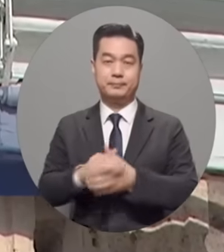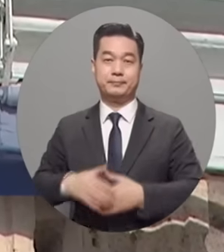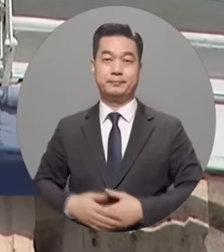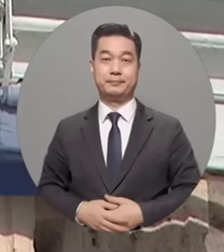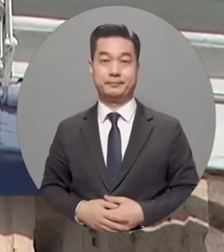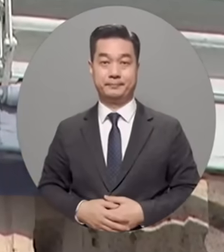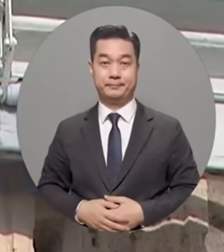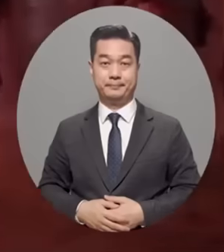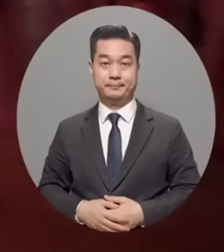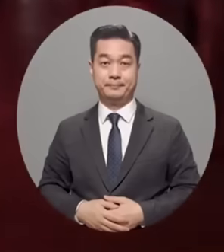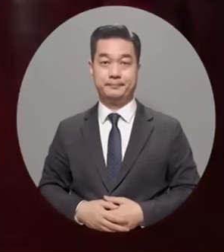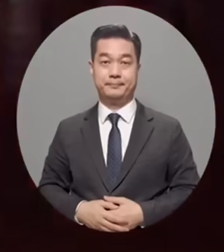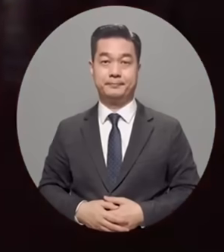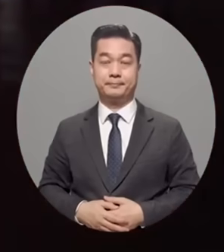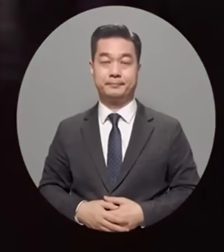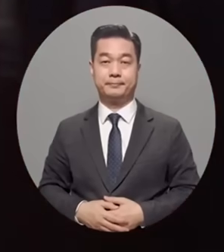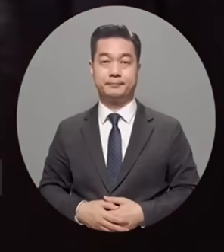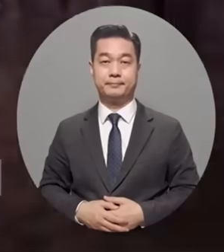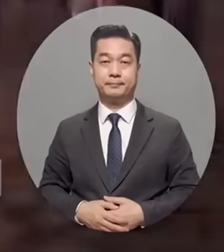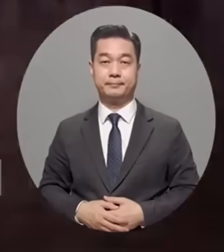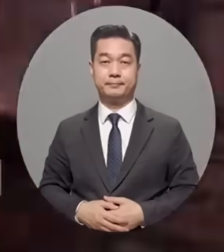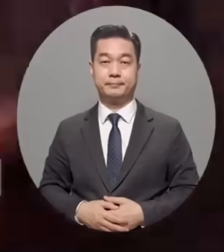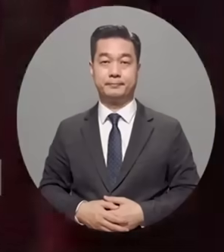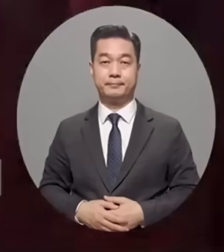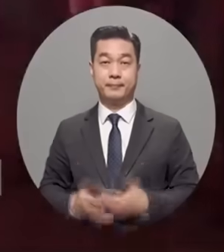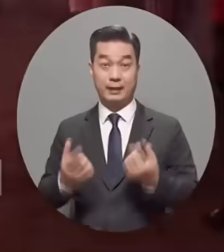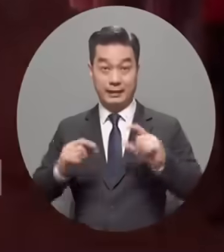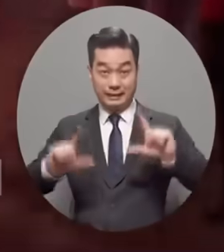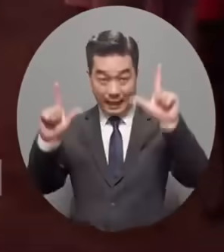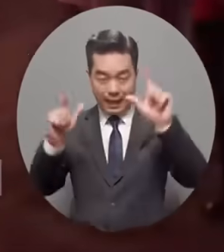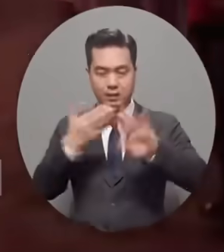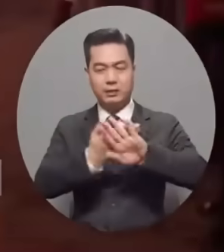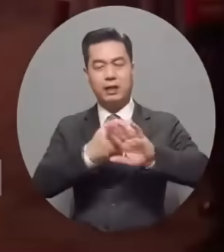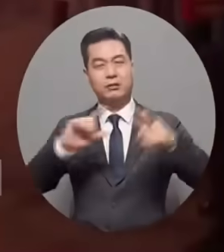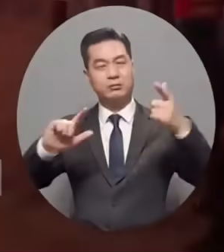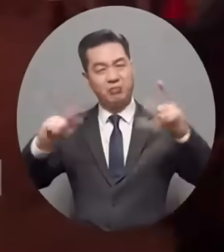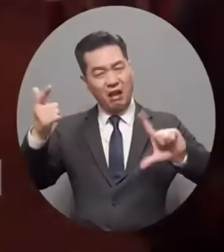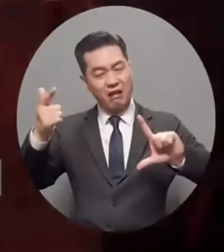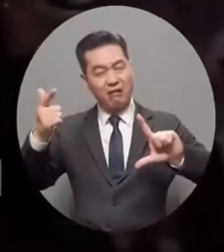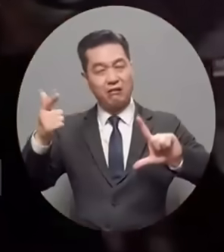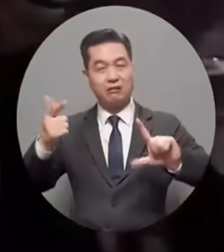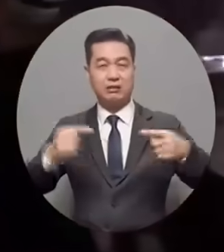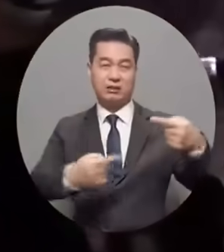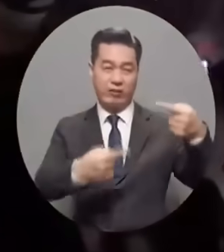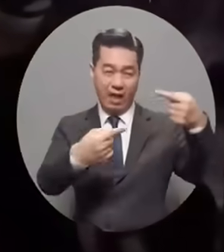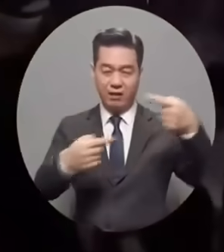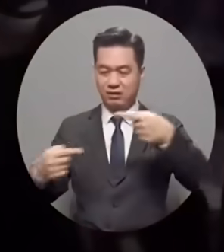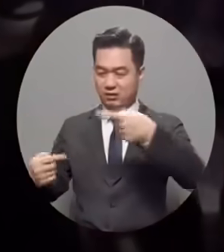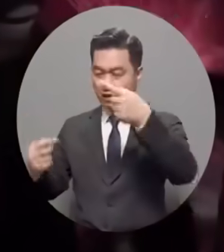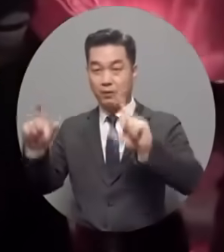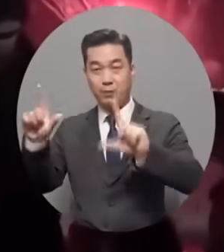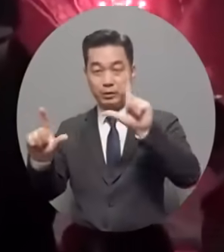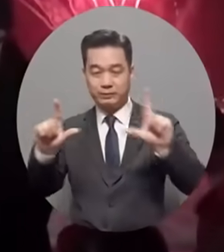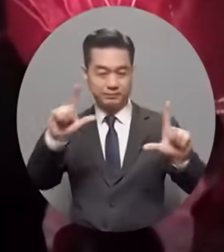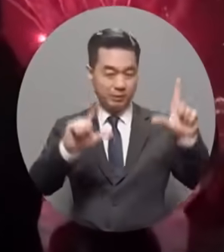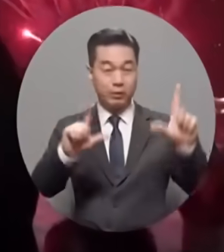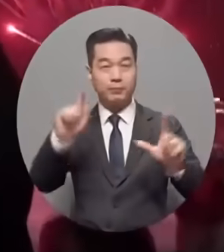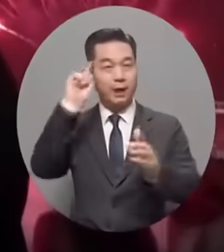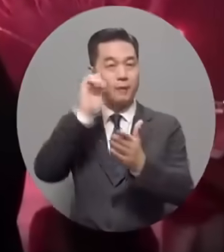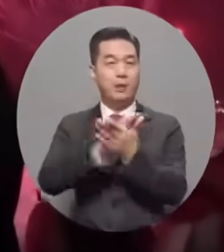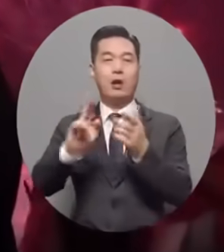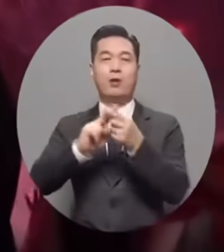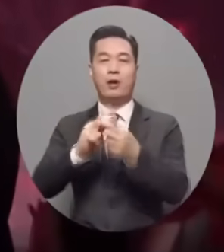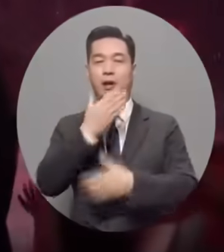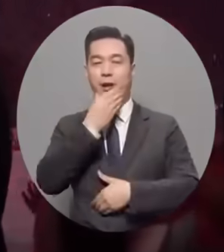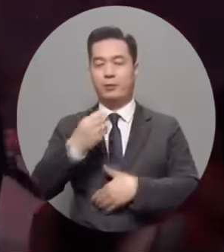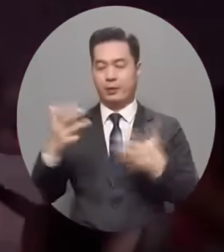israeliano. 같은 날, 다른 풍경으로 맞이한 새해 첫날이지만 올 한 해 평화와 행복이 가득하길